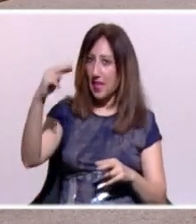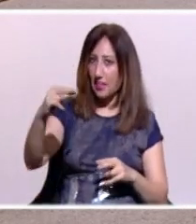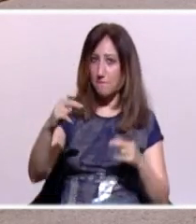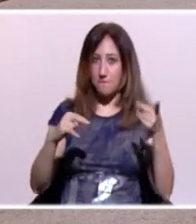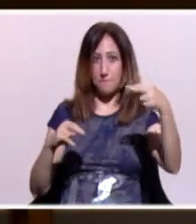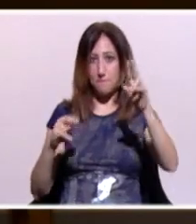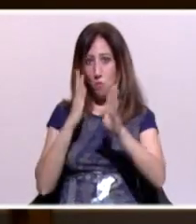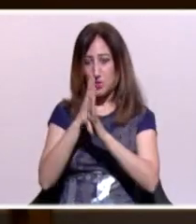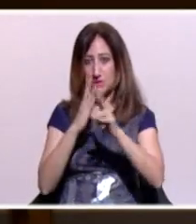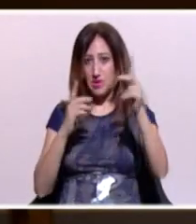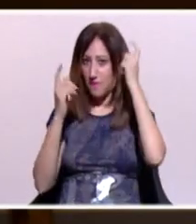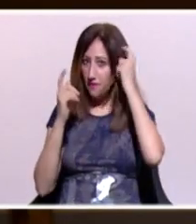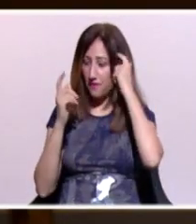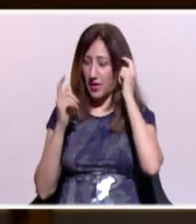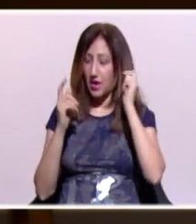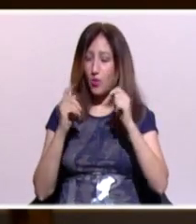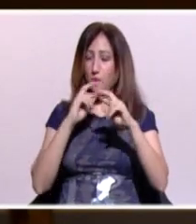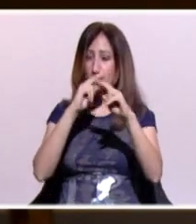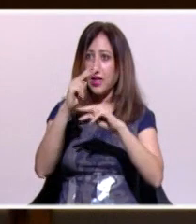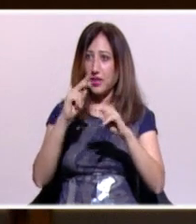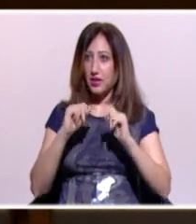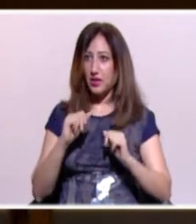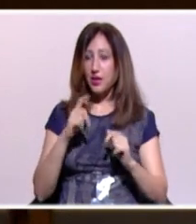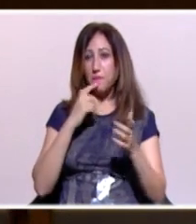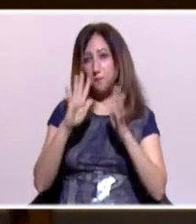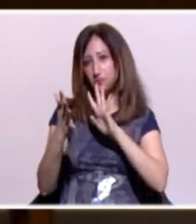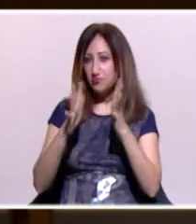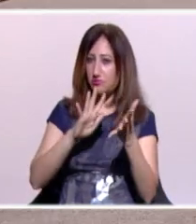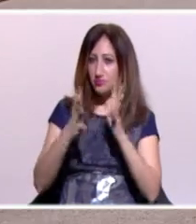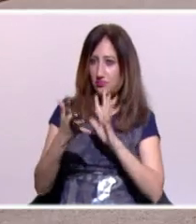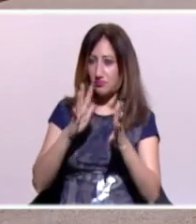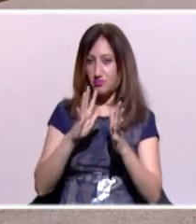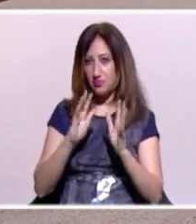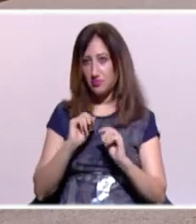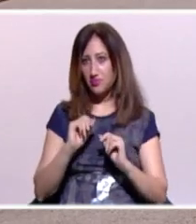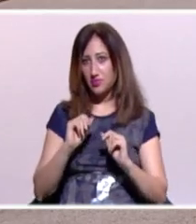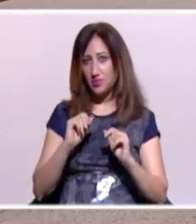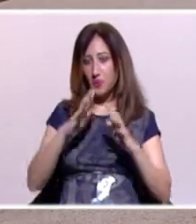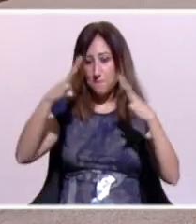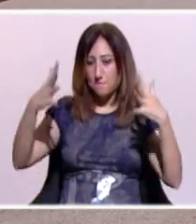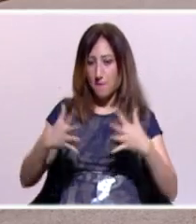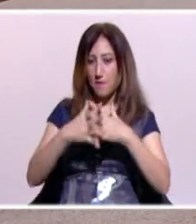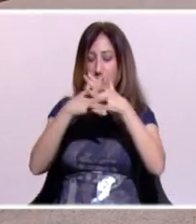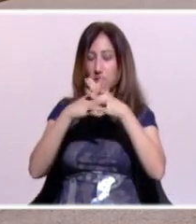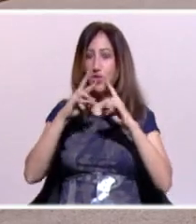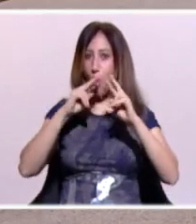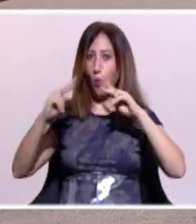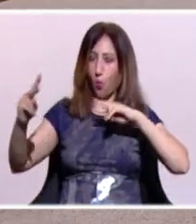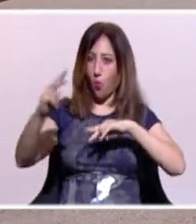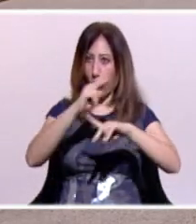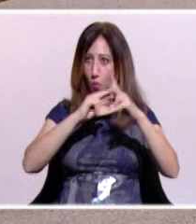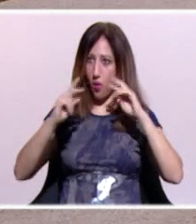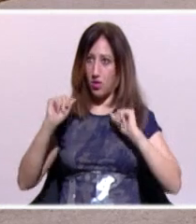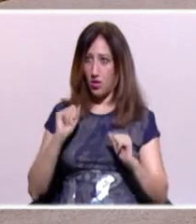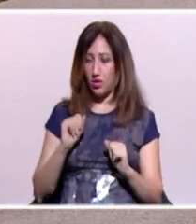بيحاورك بفكره، فتحي بيماين يعني طبعًا. هو وصل الخيوط ببعض، وصل بس بيدير حوار وبيتفرج